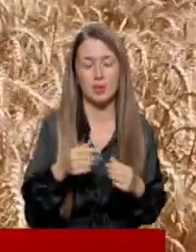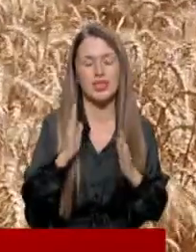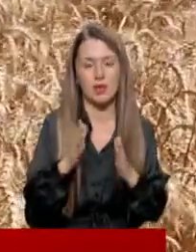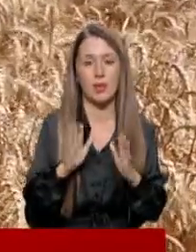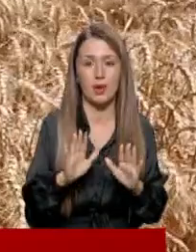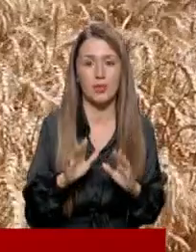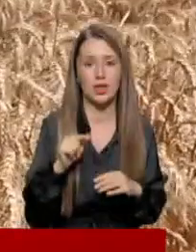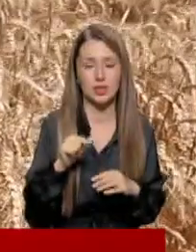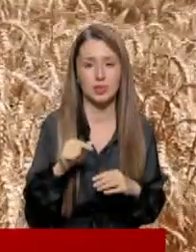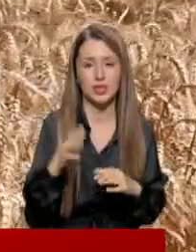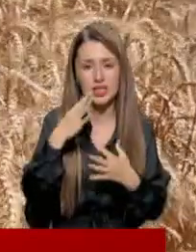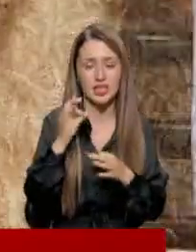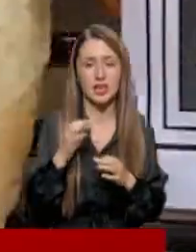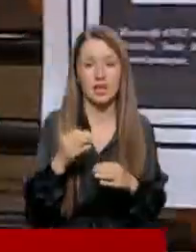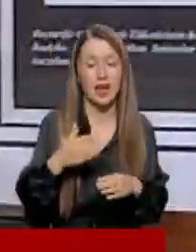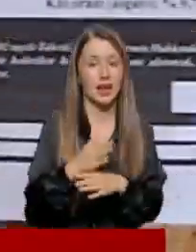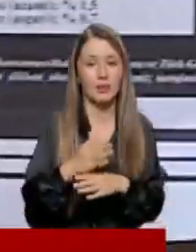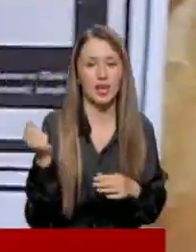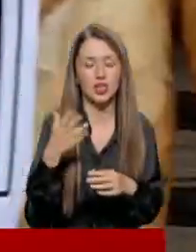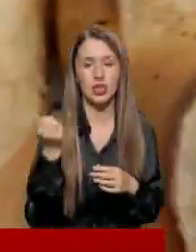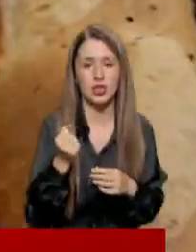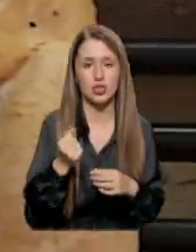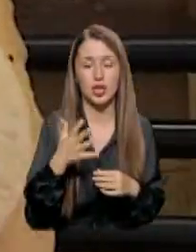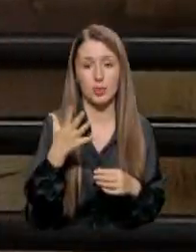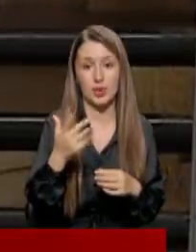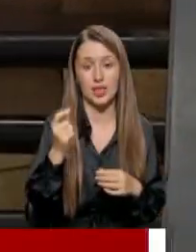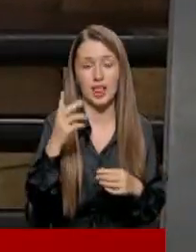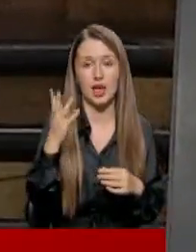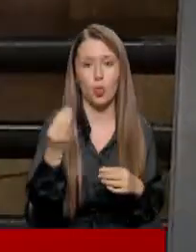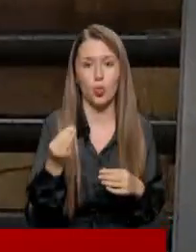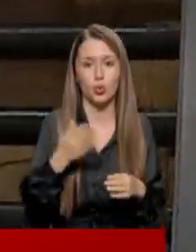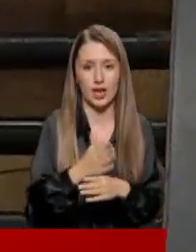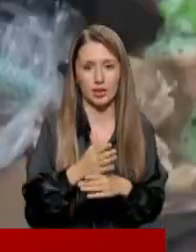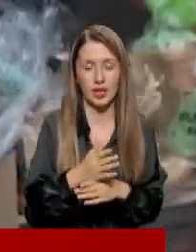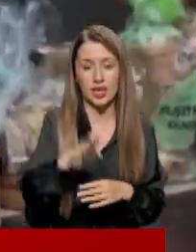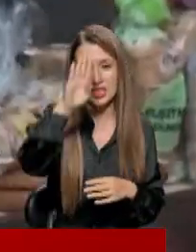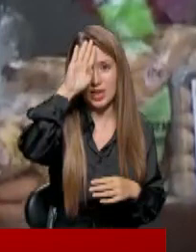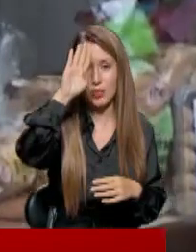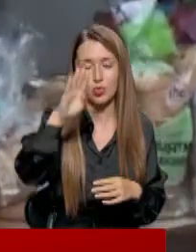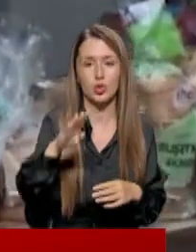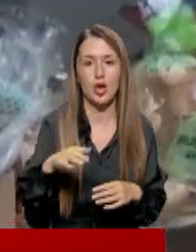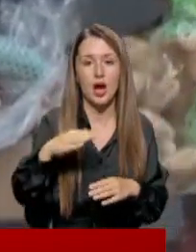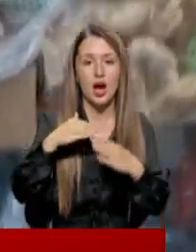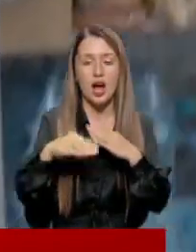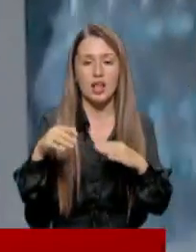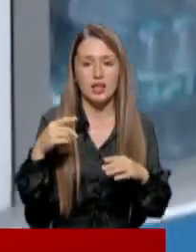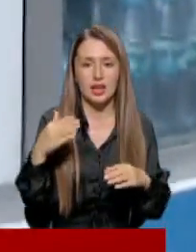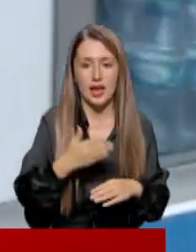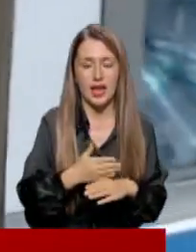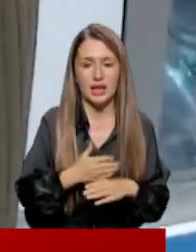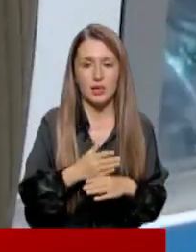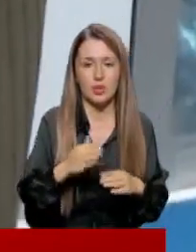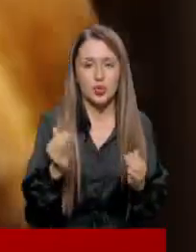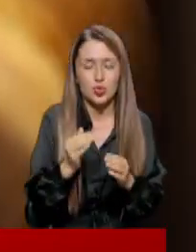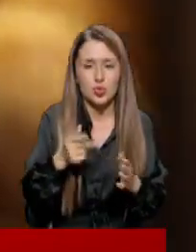ederiz ama bu sefer insanlar ekmeği kaç liraya alacak? 5 liraya yeniyor artık ekmek İstanbul'da. İstanbul Halk Ekmek hem küçük çiftçiye